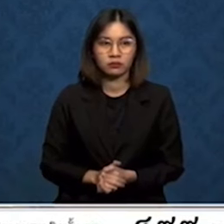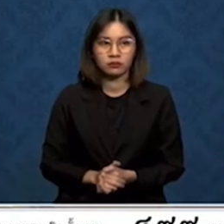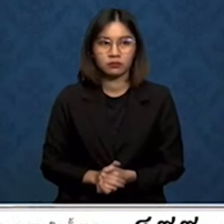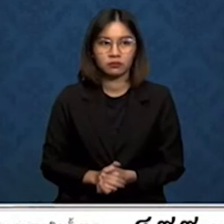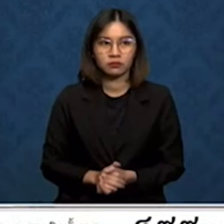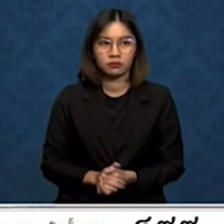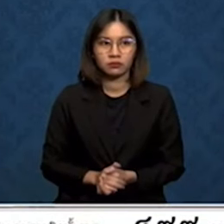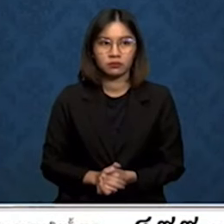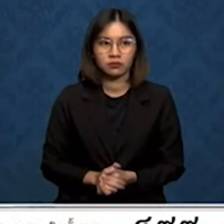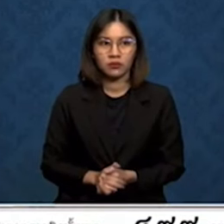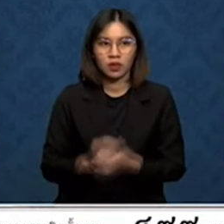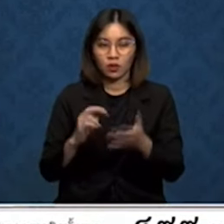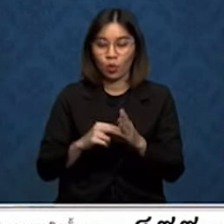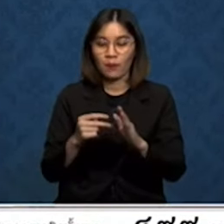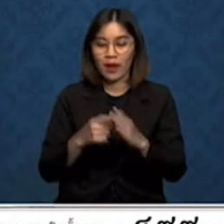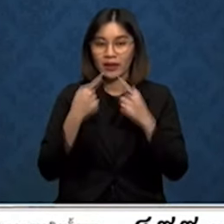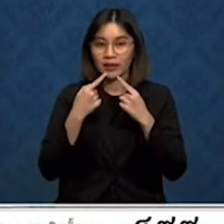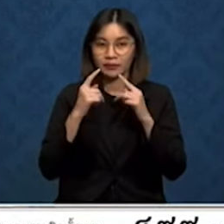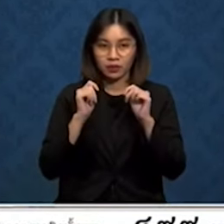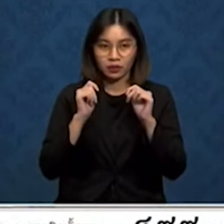ตรงนี้จึงเป็นคำตอบ